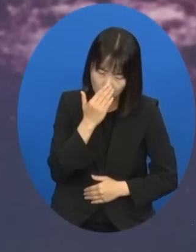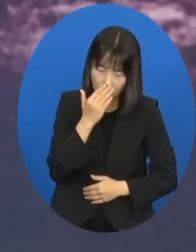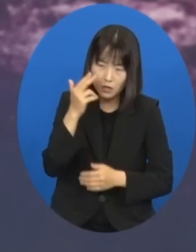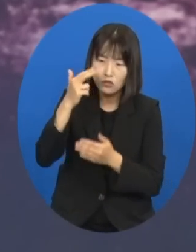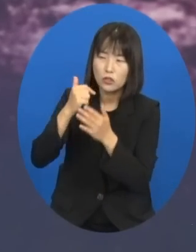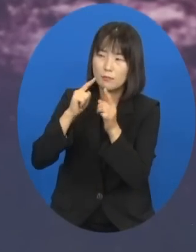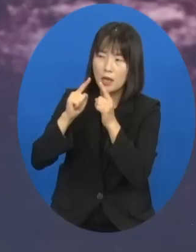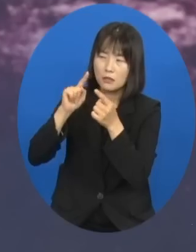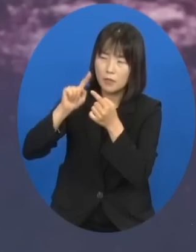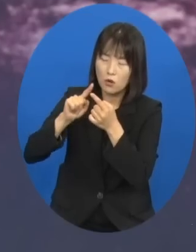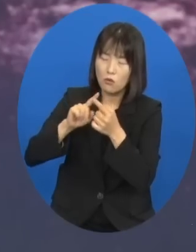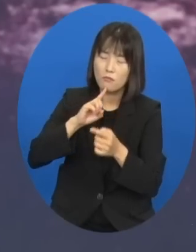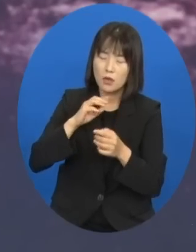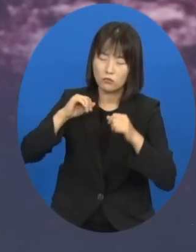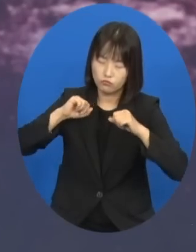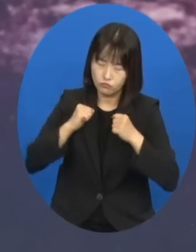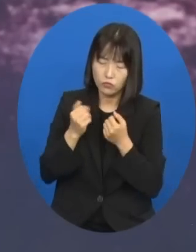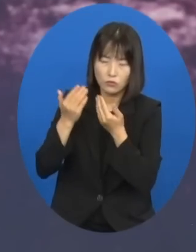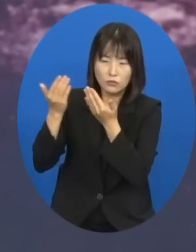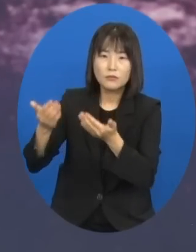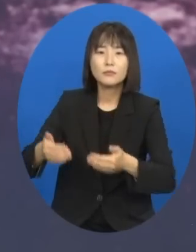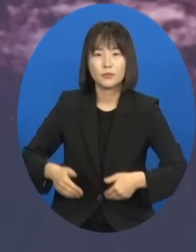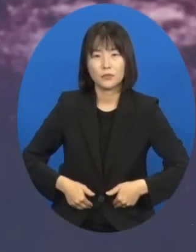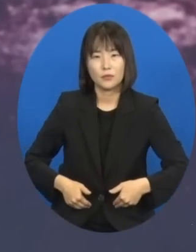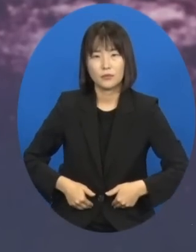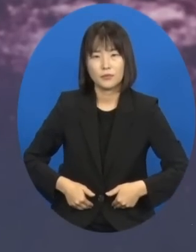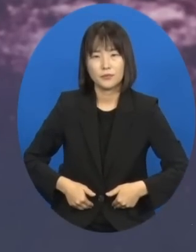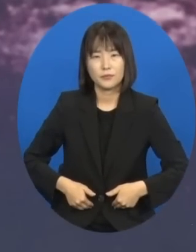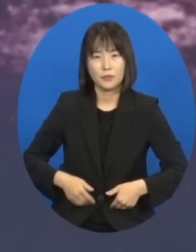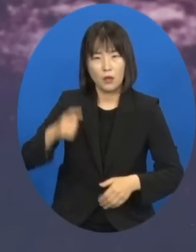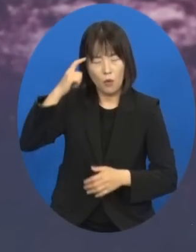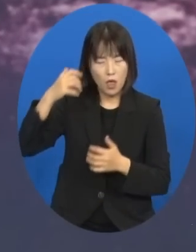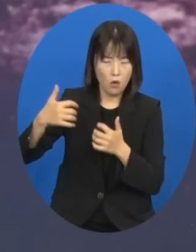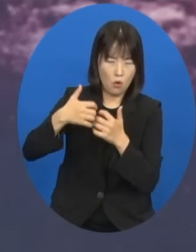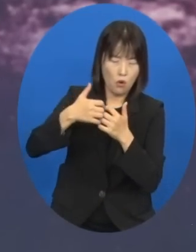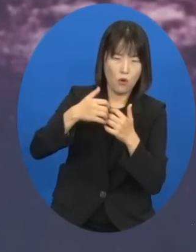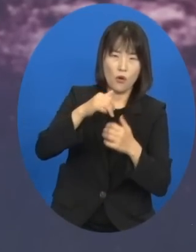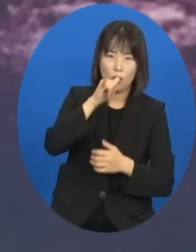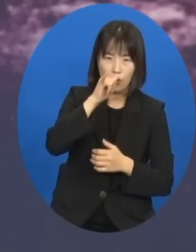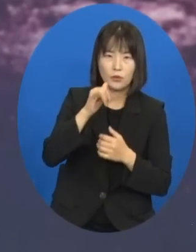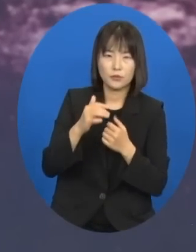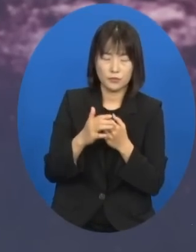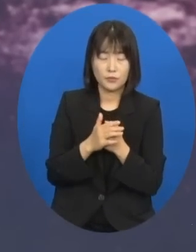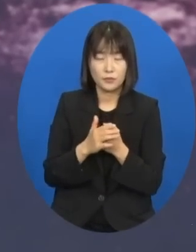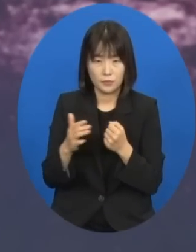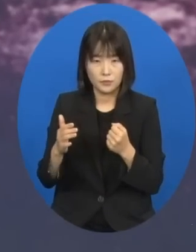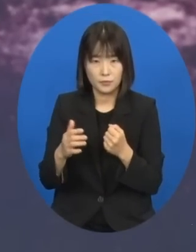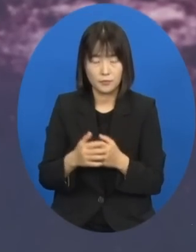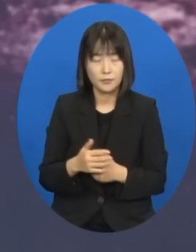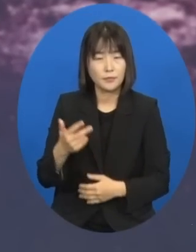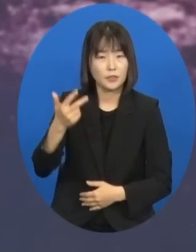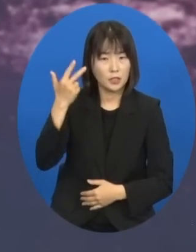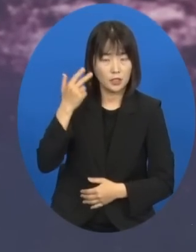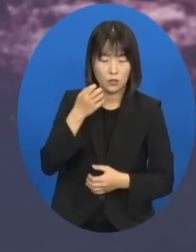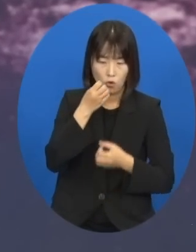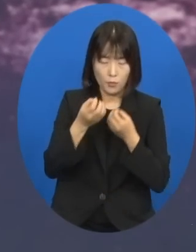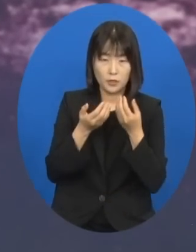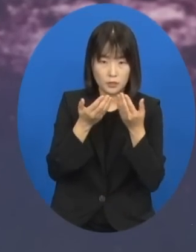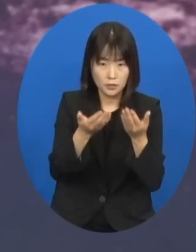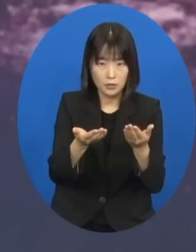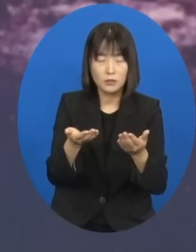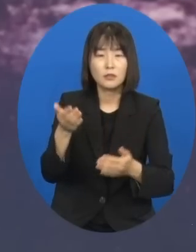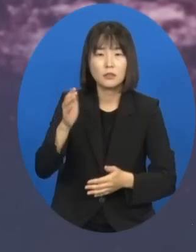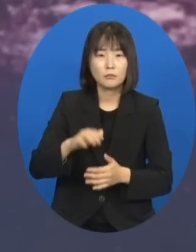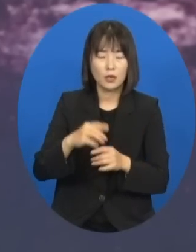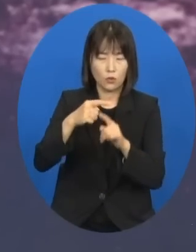대로만 순종하셔야 됩니다. 왜냐하면 공격하기 때문에 그래요. 지난주일에 제가 고백했지만